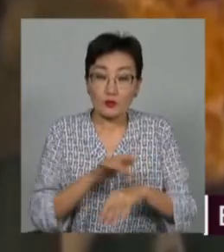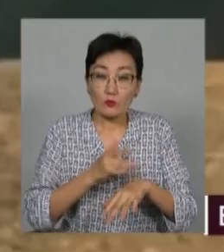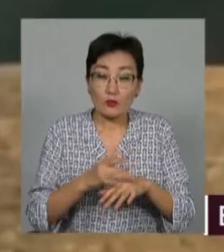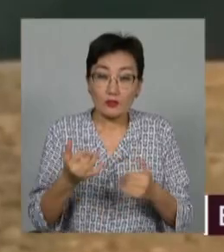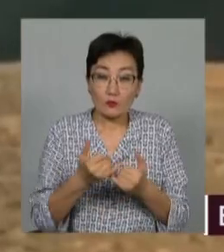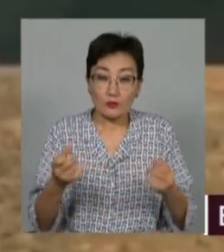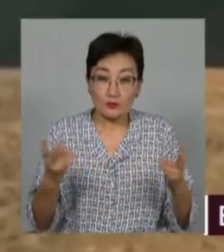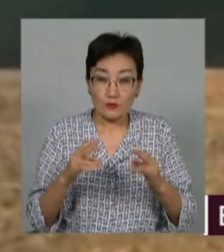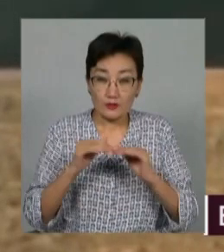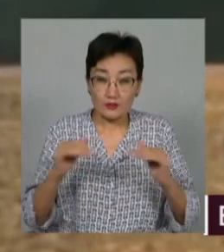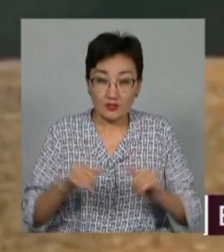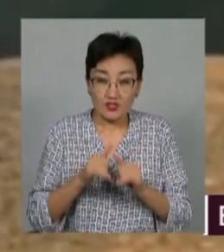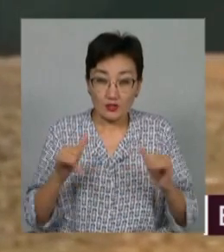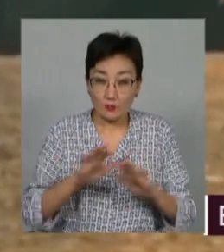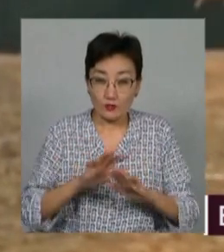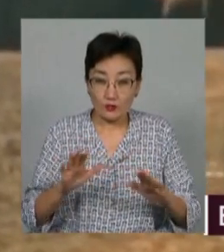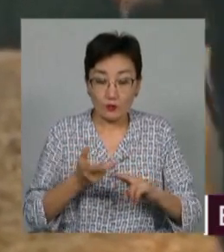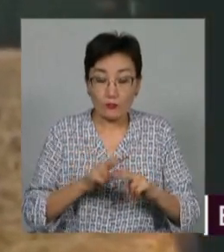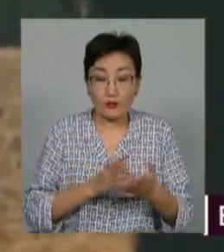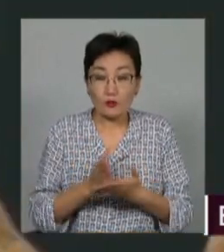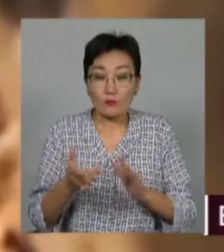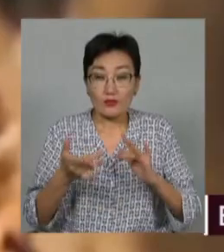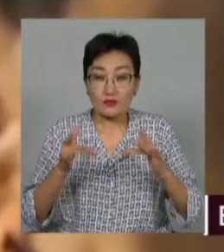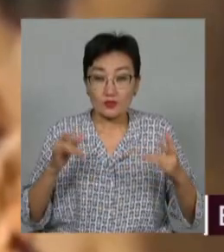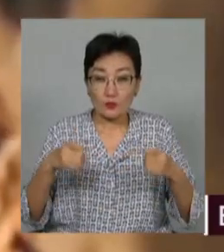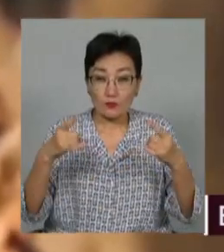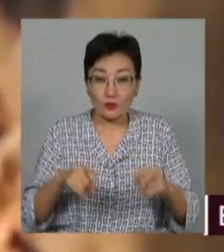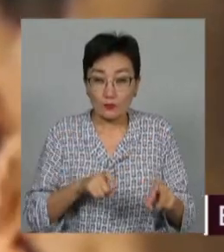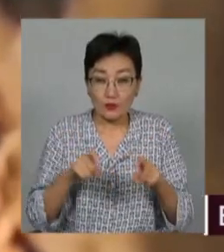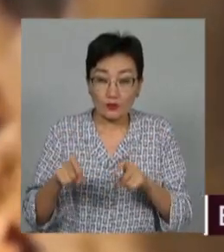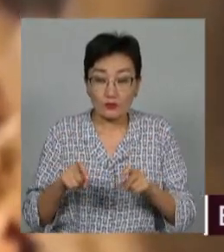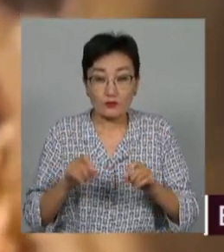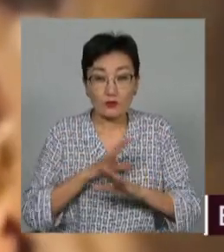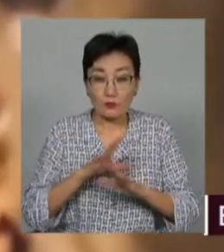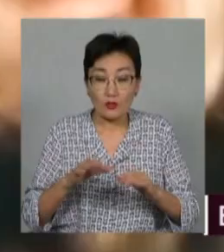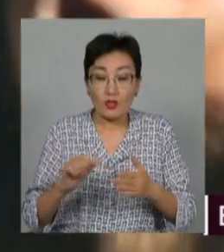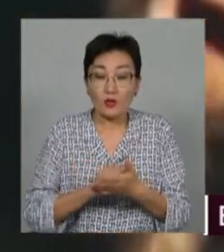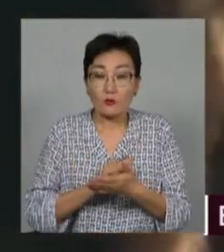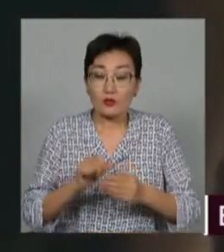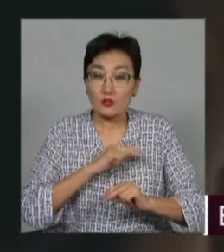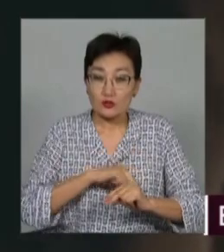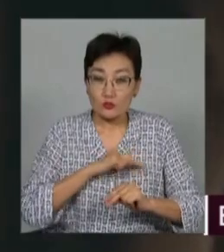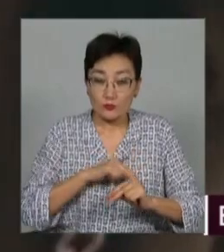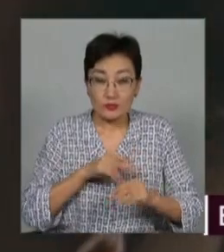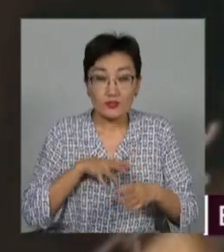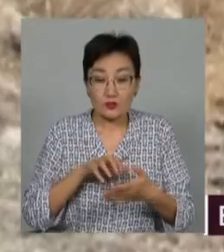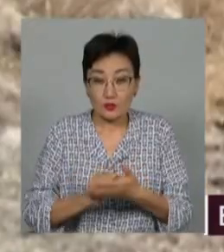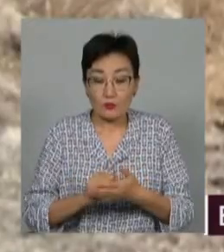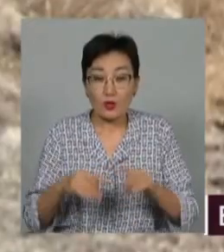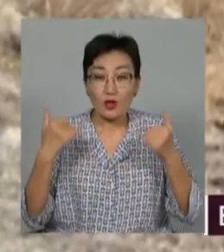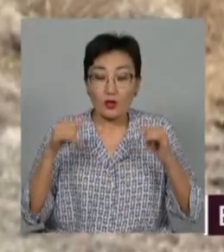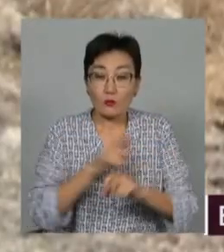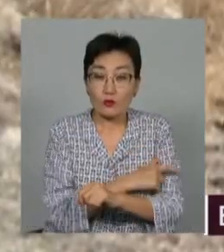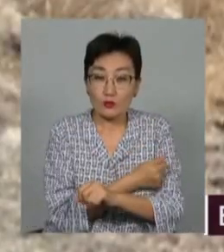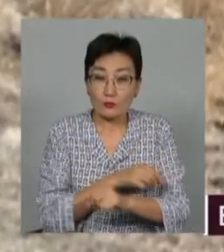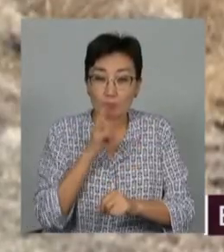көрсету тиісті деңгейде дамымауда. Бұл салаға цифрландыру әлі жетпеген. Мамандар қағазбасты жұмыстан арылмаған. Мал дәрігерлердің